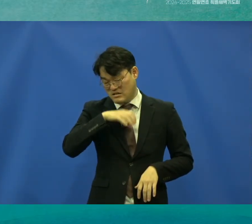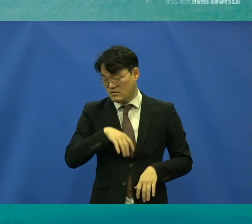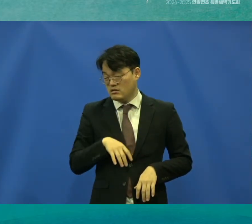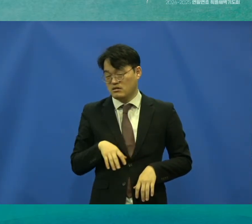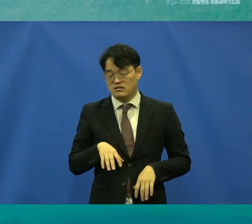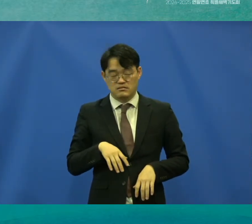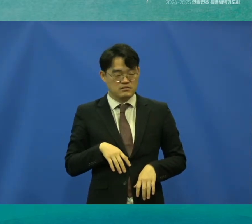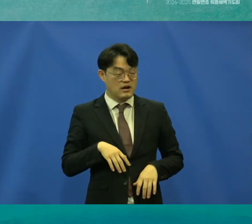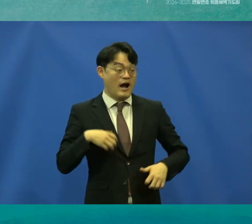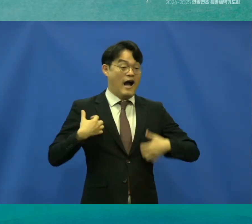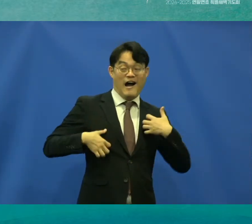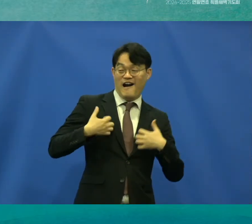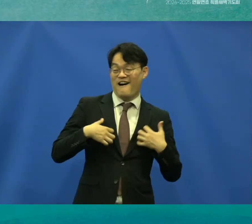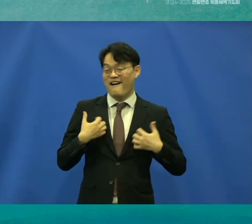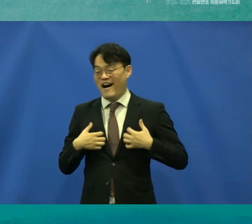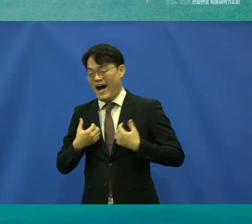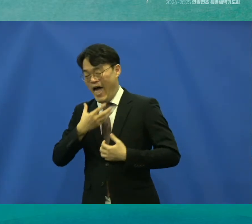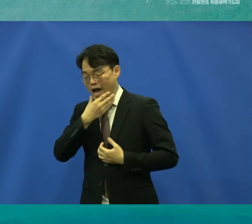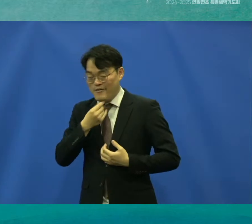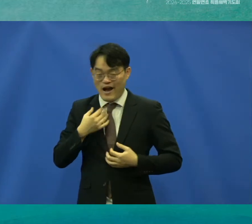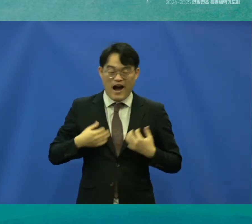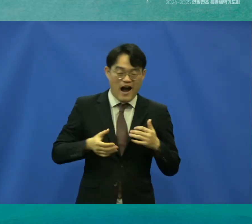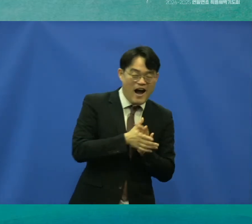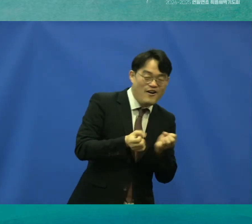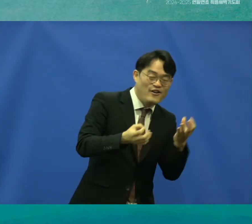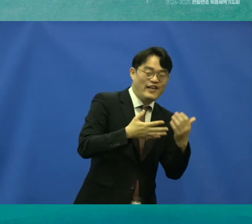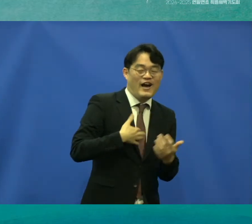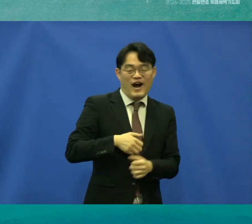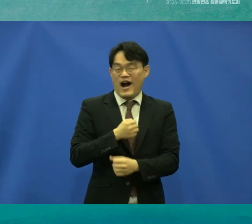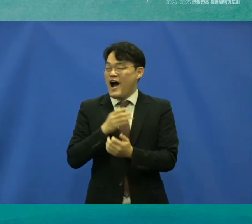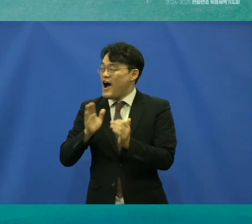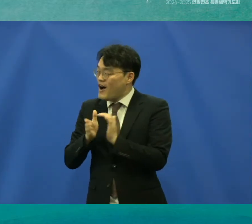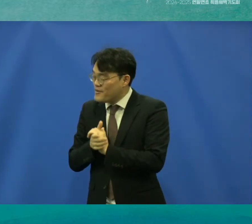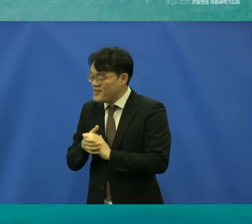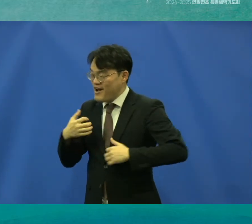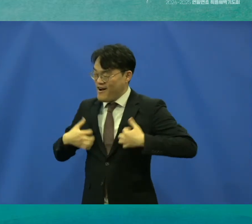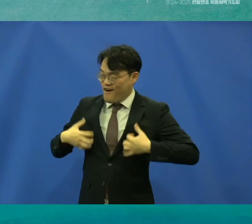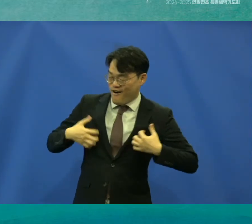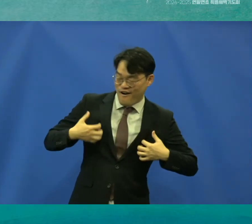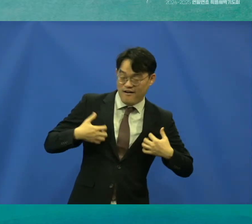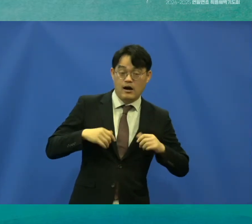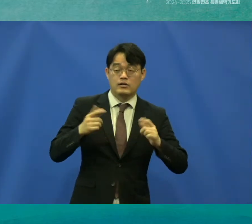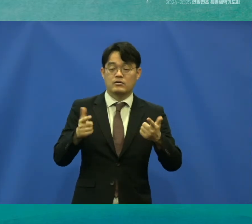기쁨으로 할렐루야가 아니라, 여러분, 은혜 속에 살면 나를 춤추게 해요.